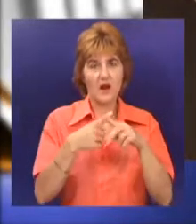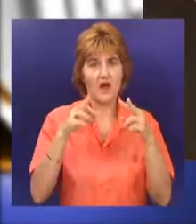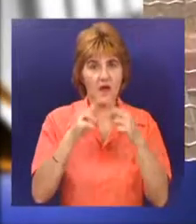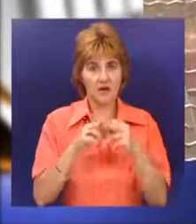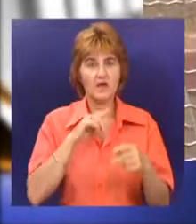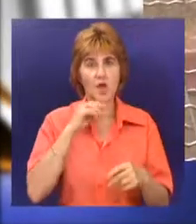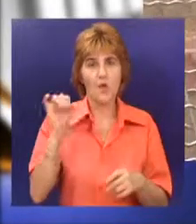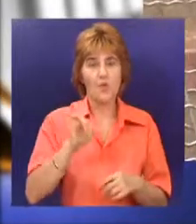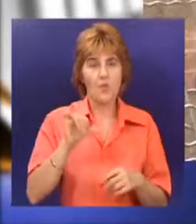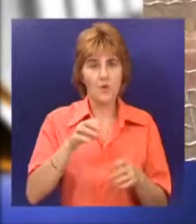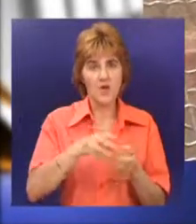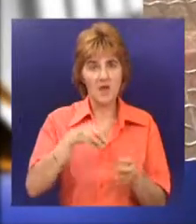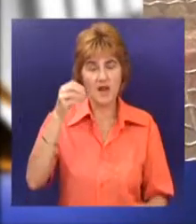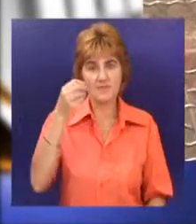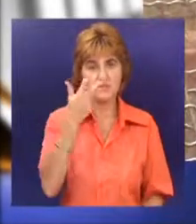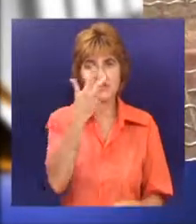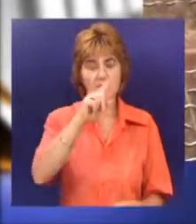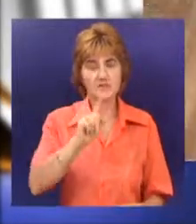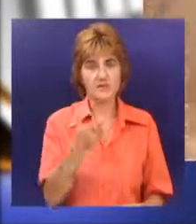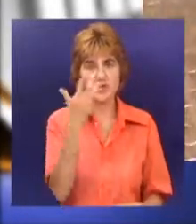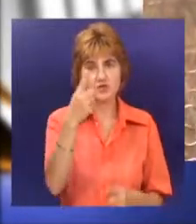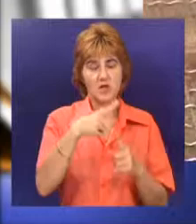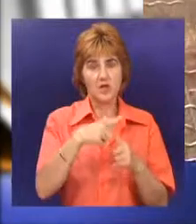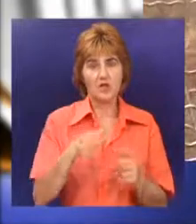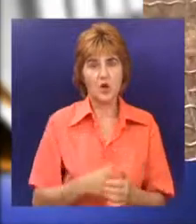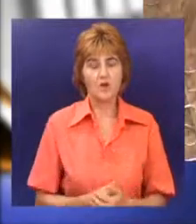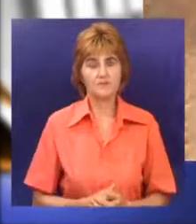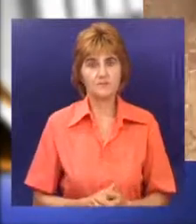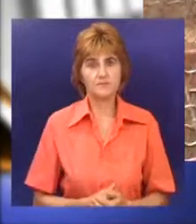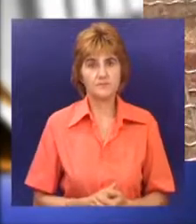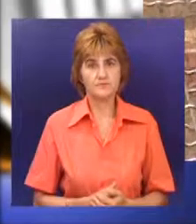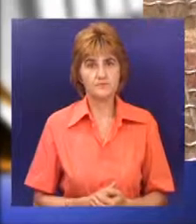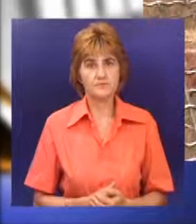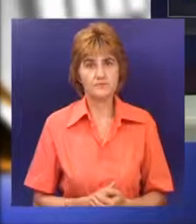tona po hektaru, a uljane repice 3,4 tone po hektaru.